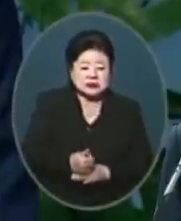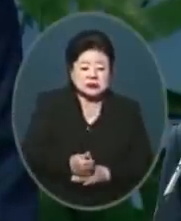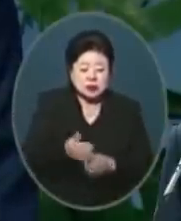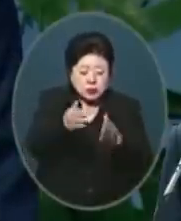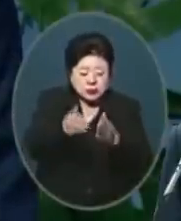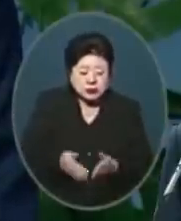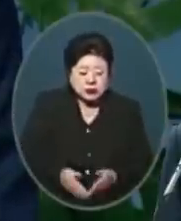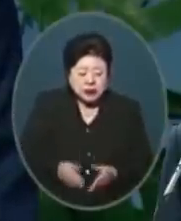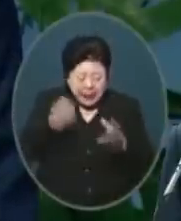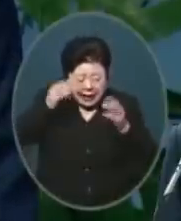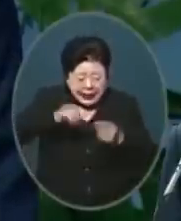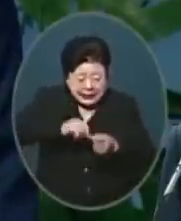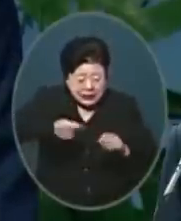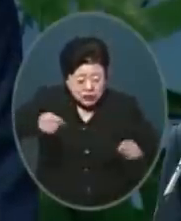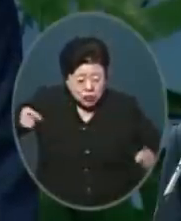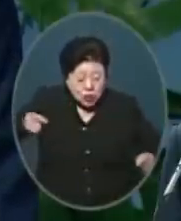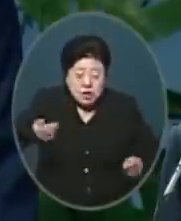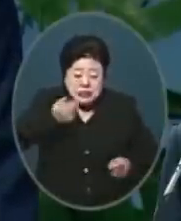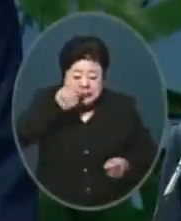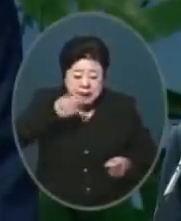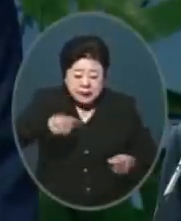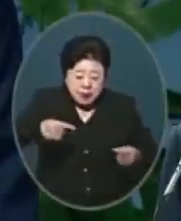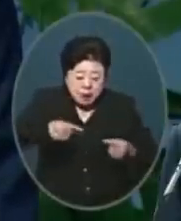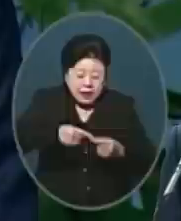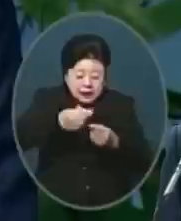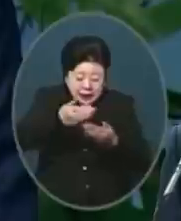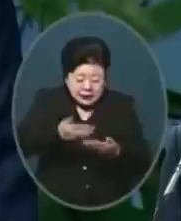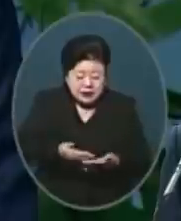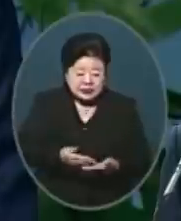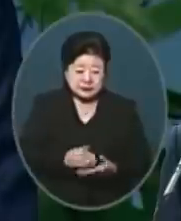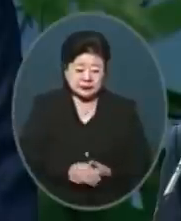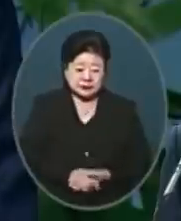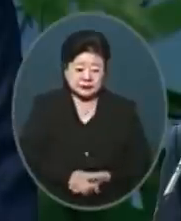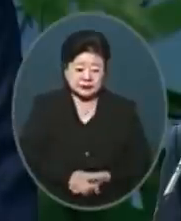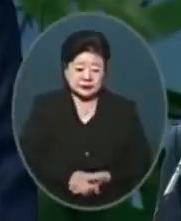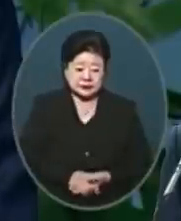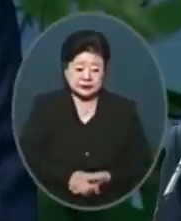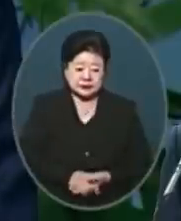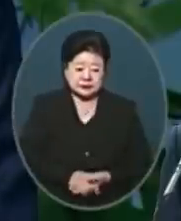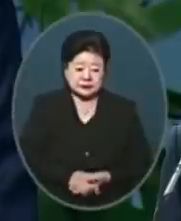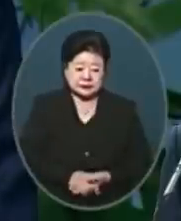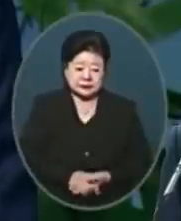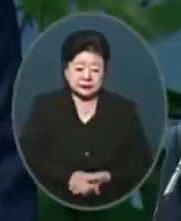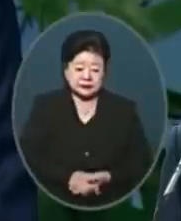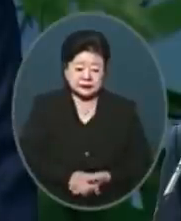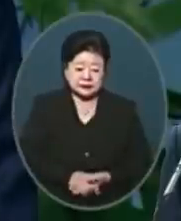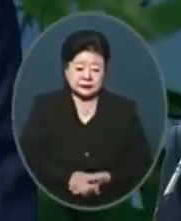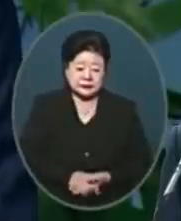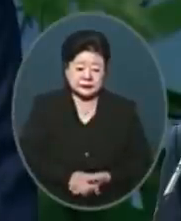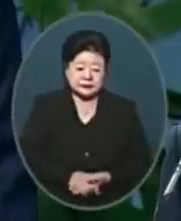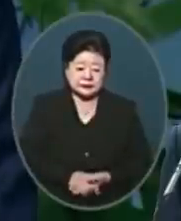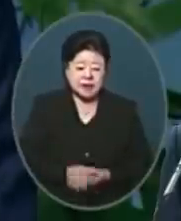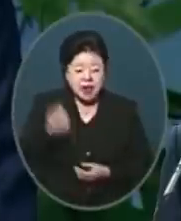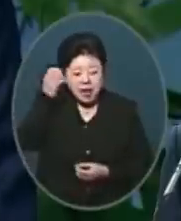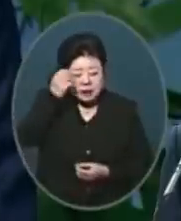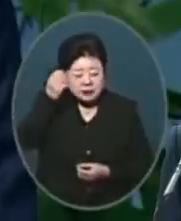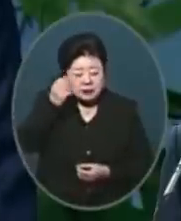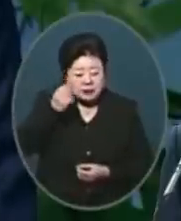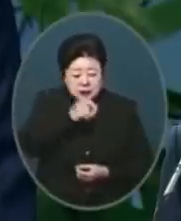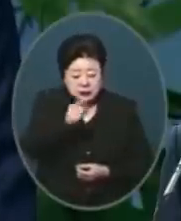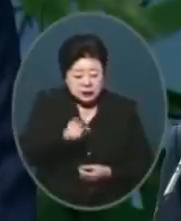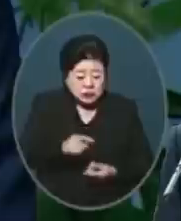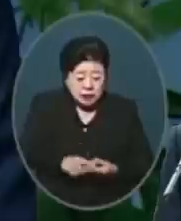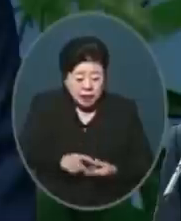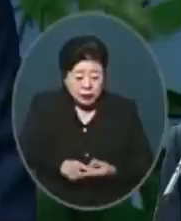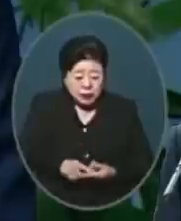그리스도로부터 탯줄에 생명을 받아들이지를 않습니다. 그저 성경에 그렇게